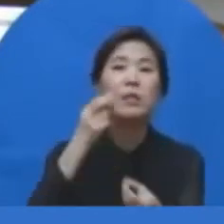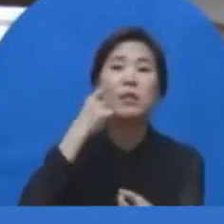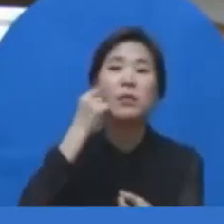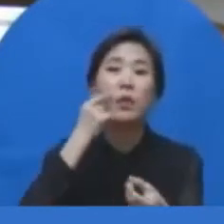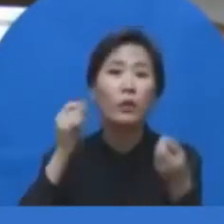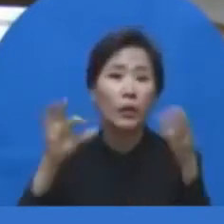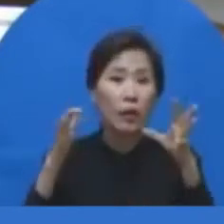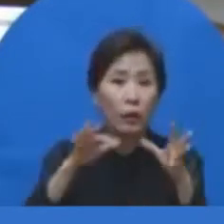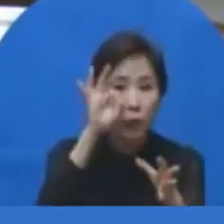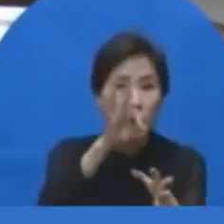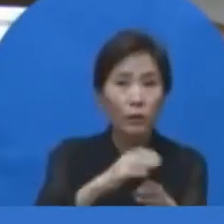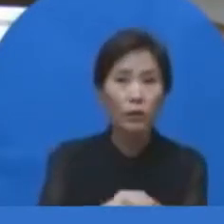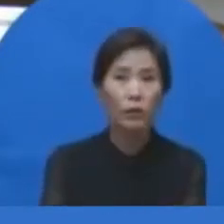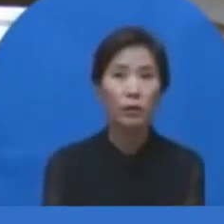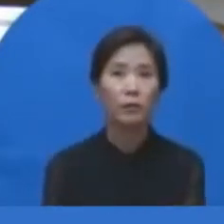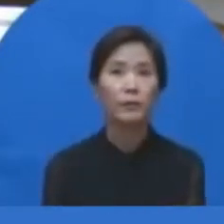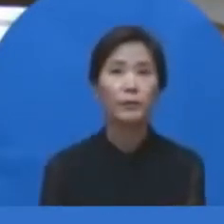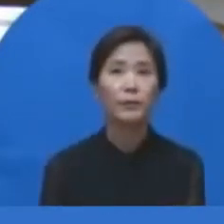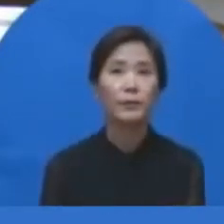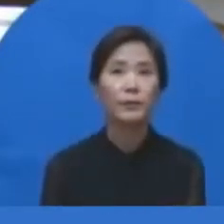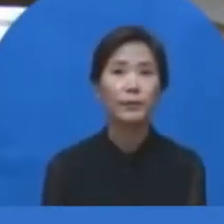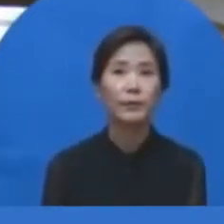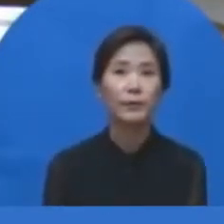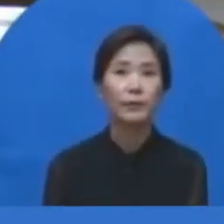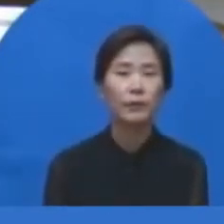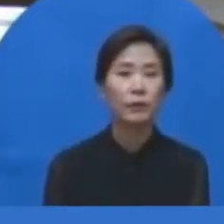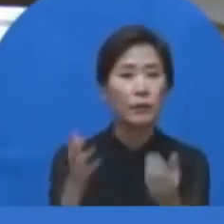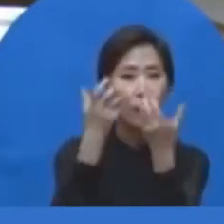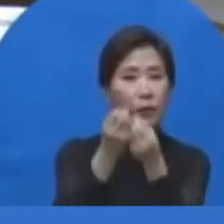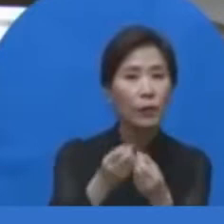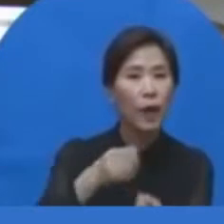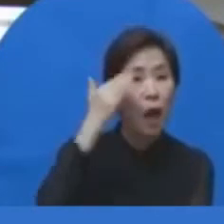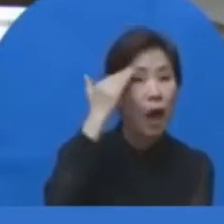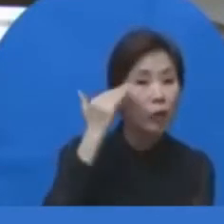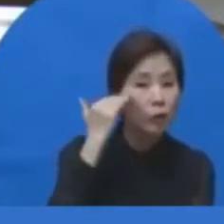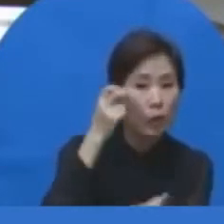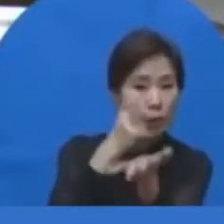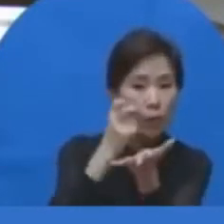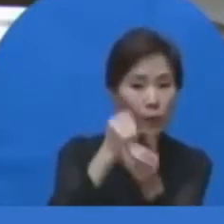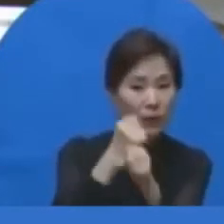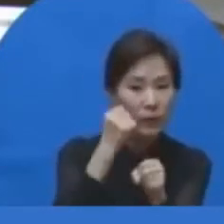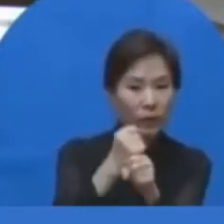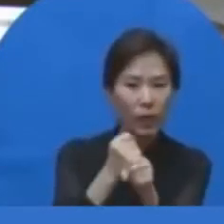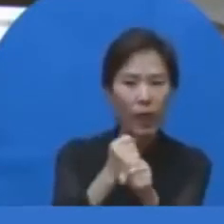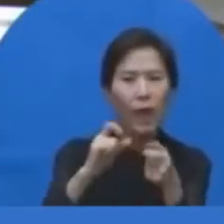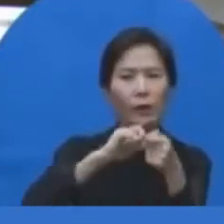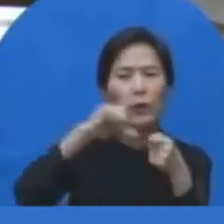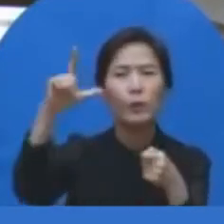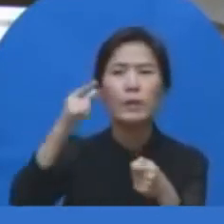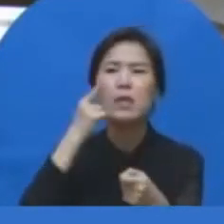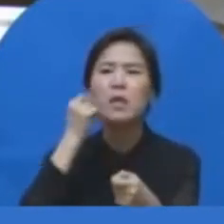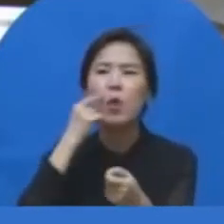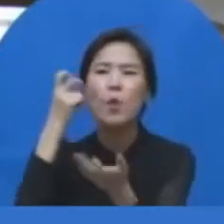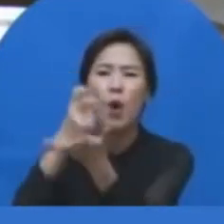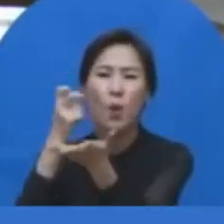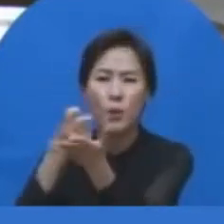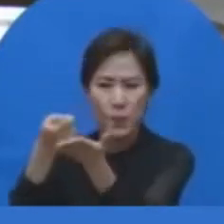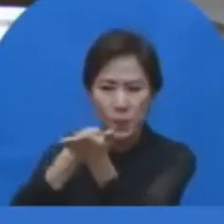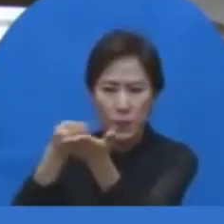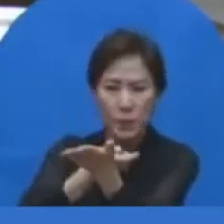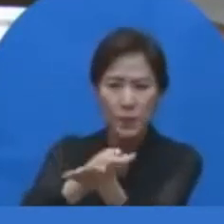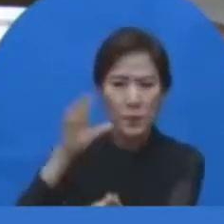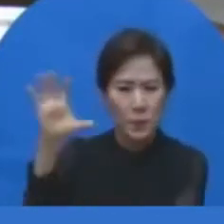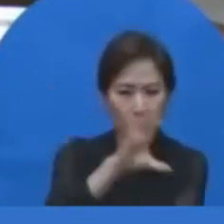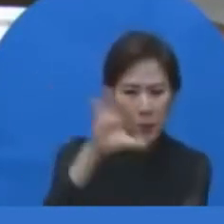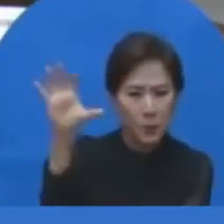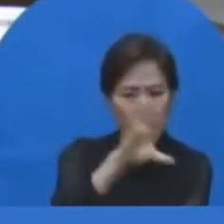그 결격 요건을 정하고 있는 것이 아마도 일본법에서 많이 그 가져왔을 거다라는 것이 많은 학자들의